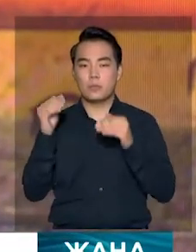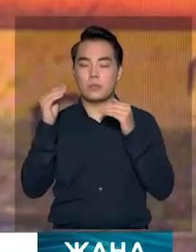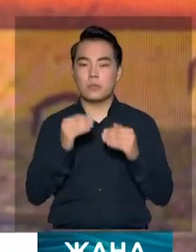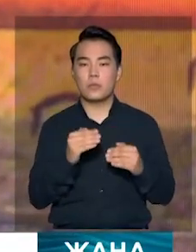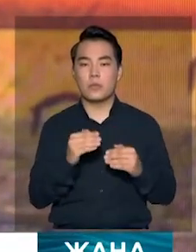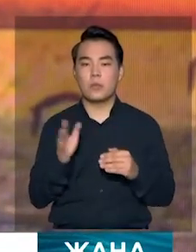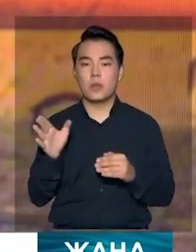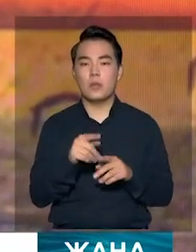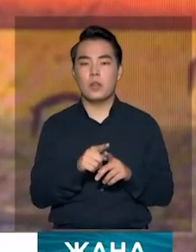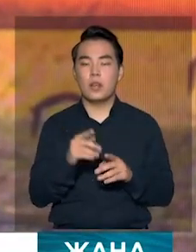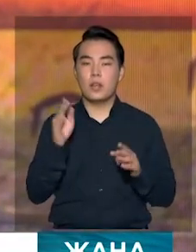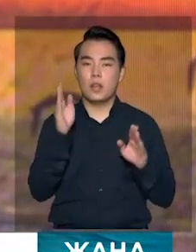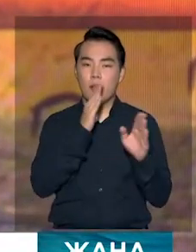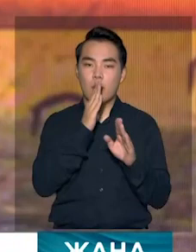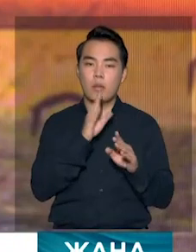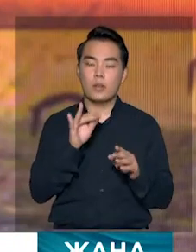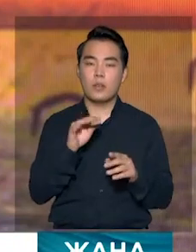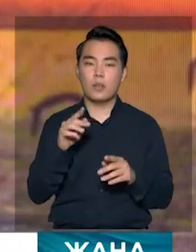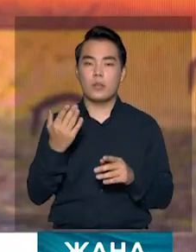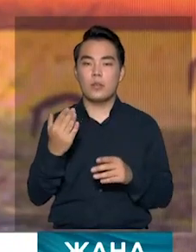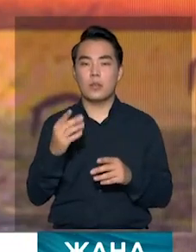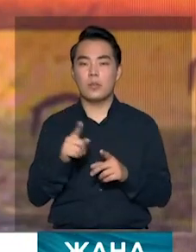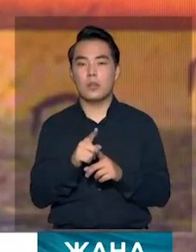біздің экология, геология және табиғи ресурстарын